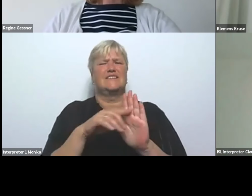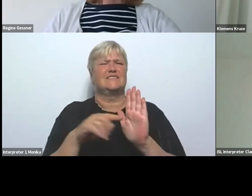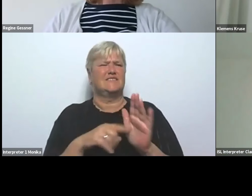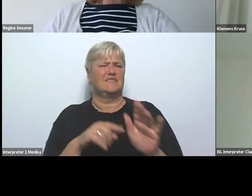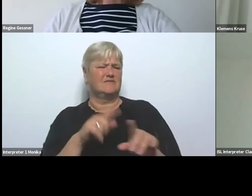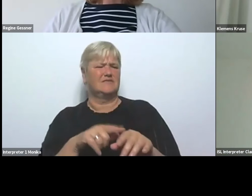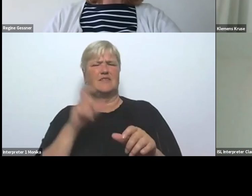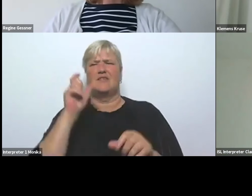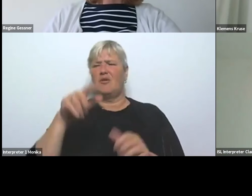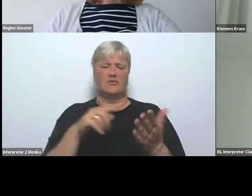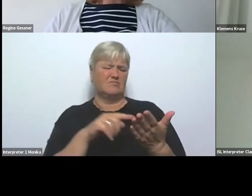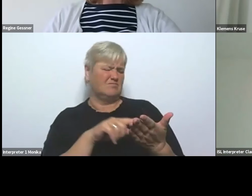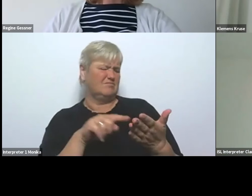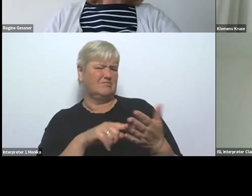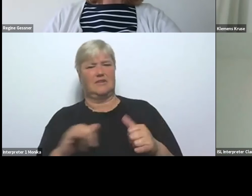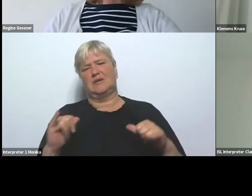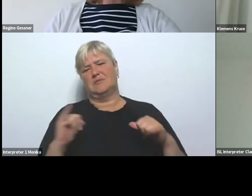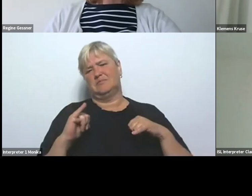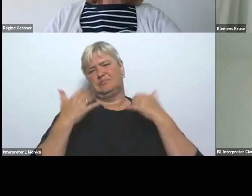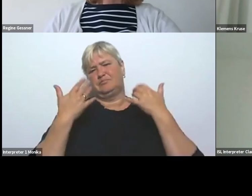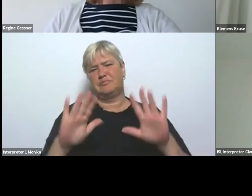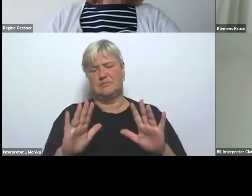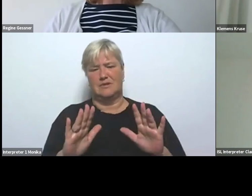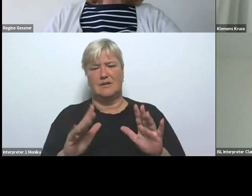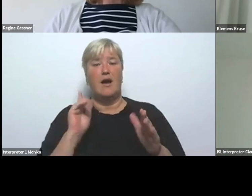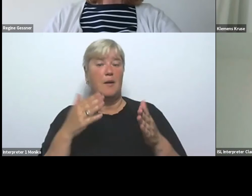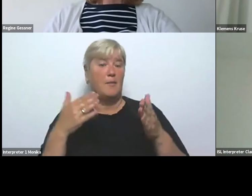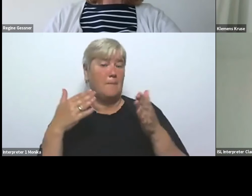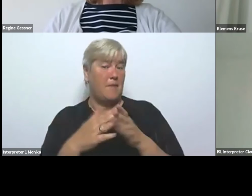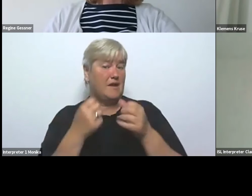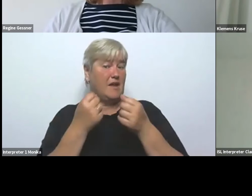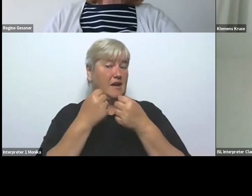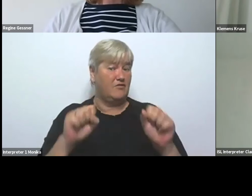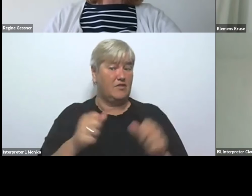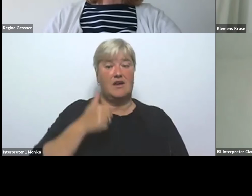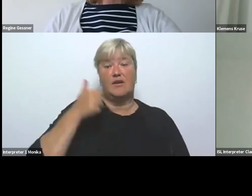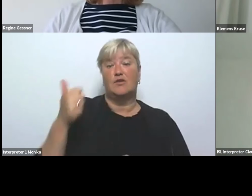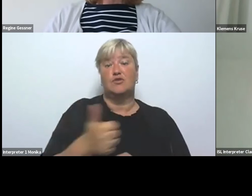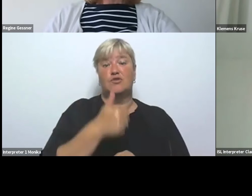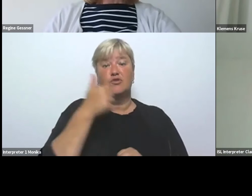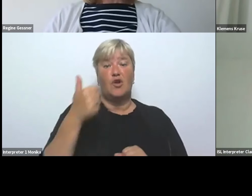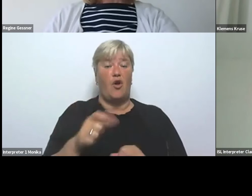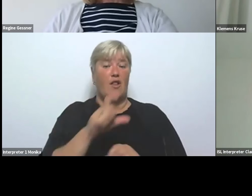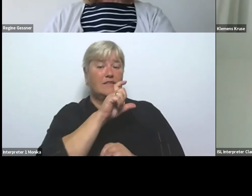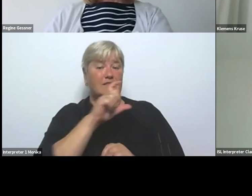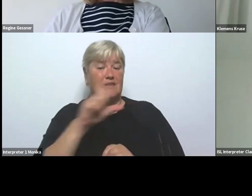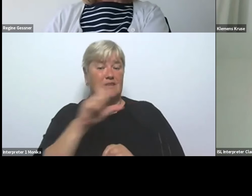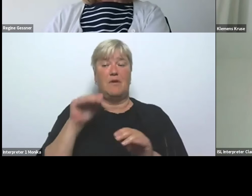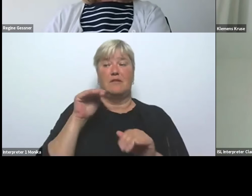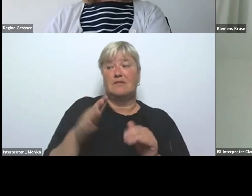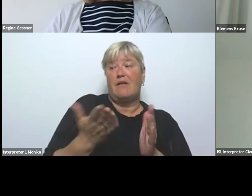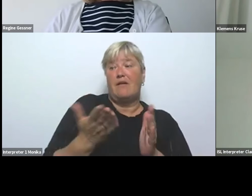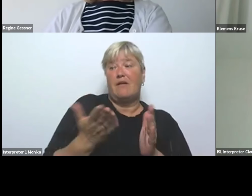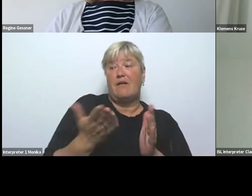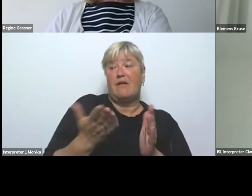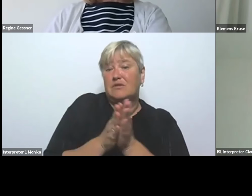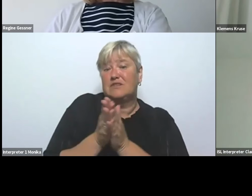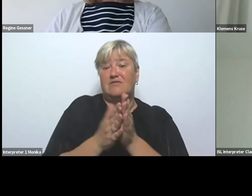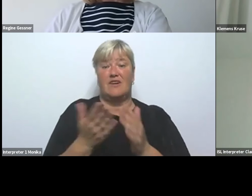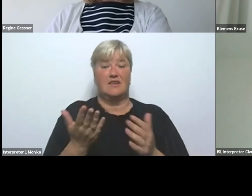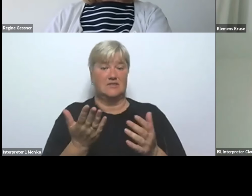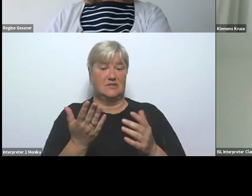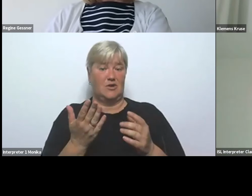selten. Aber dass Barrierefreiheit ein tolles Thema ist, wo man durchaus auch Inspiration und Motivation schöpfen kann, das